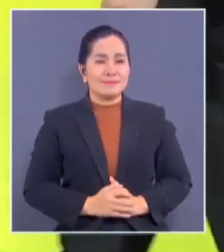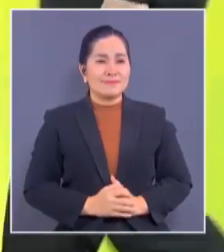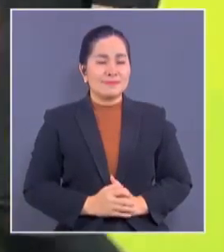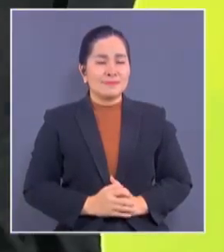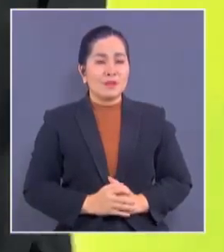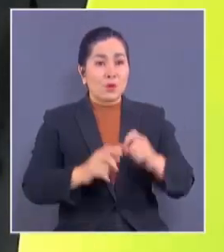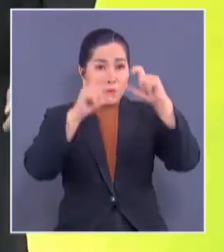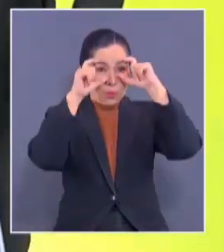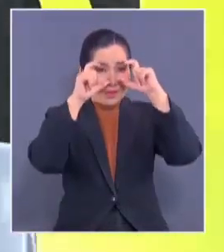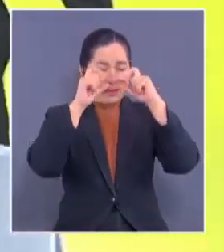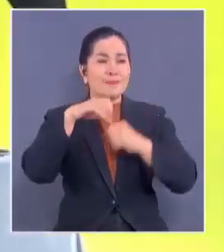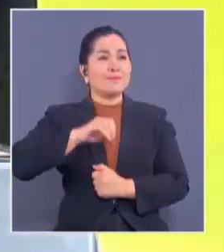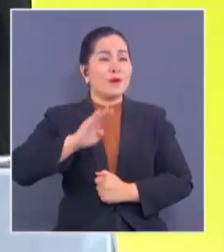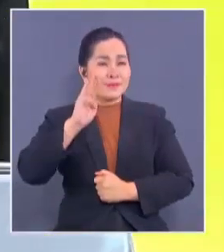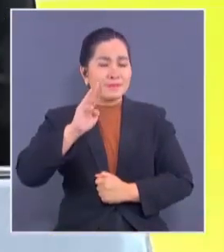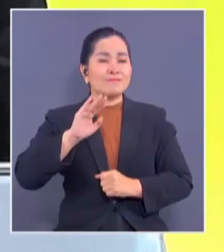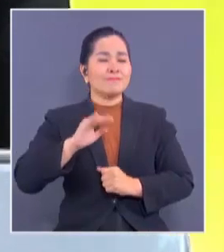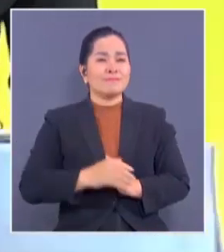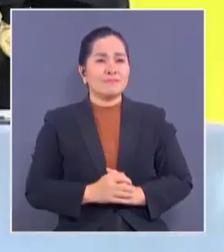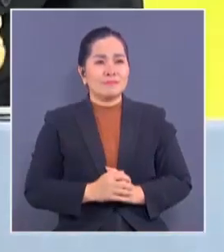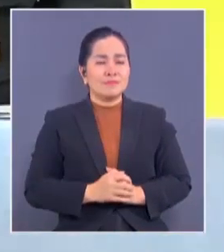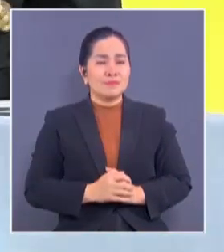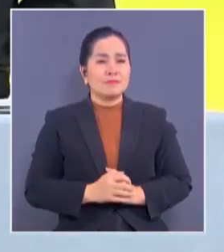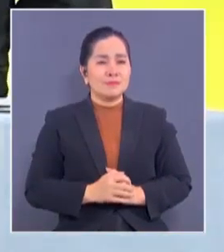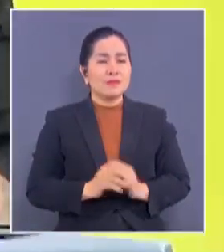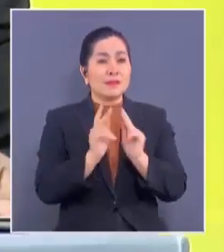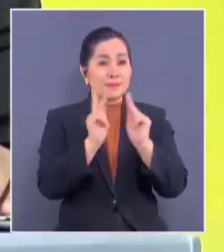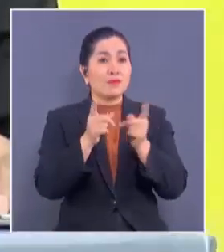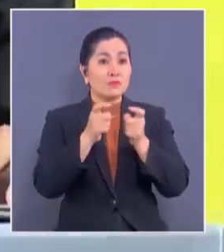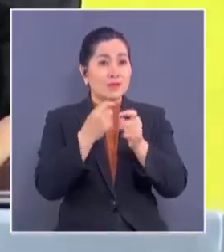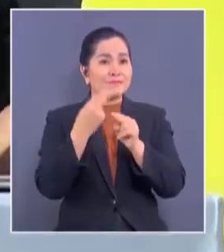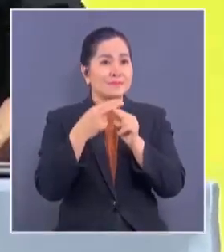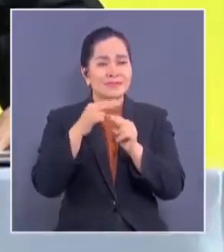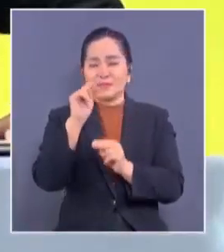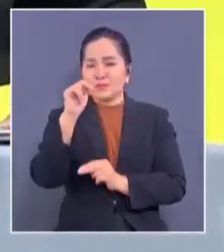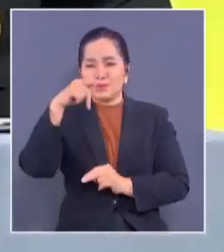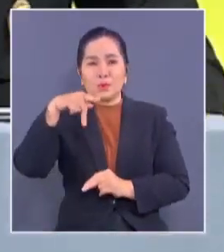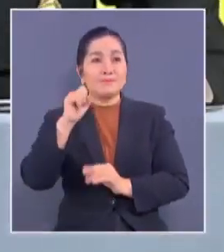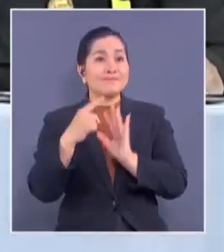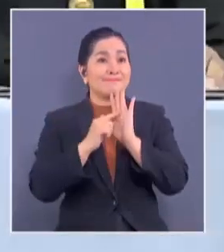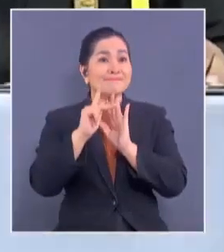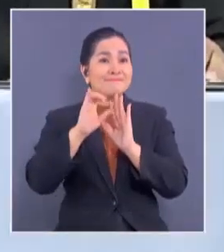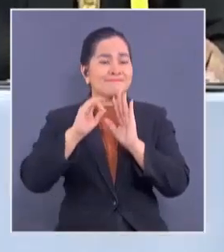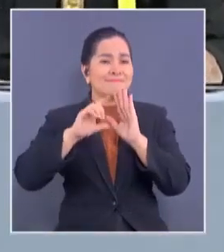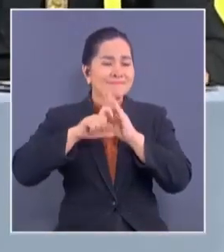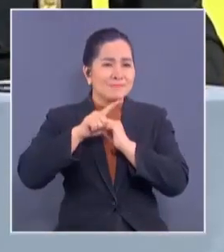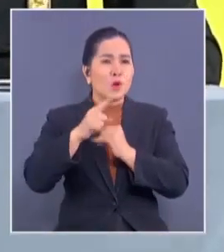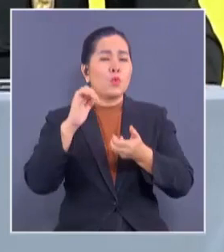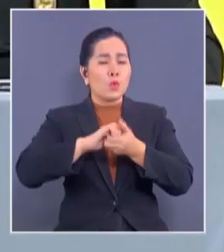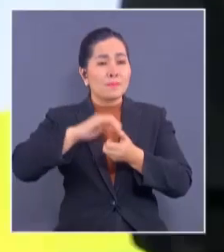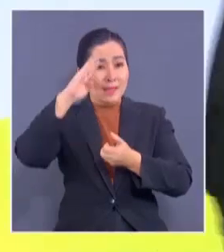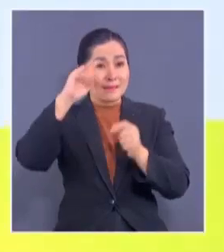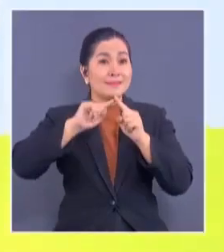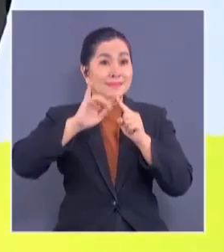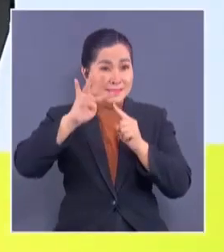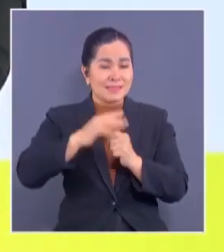ห้างแว่นท็อปเจริญนำโดยนายนพศักดิ์ตรีพรชัยศักดิ์กรรมการผู้จัดการห้างแว่นท็อปเจริญร่วมกับกองทัพภาคที่4กองอำ